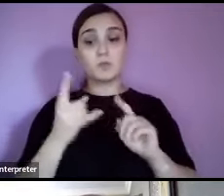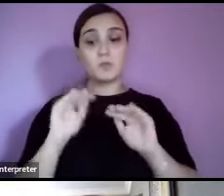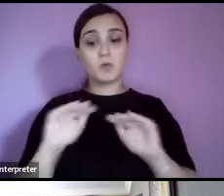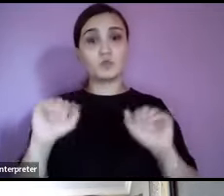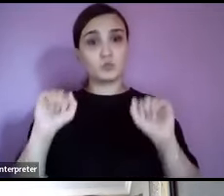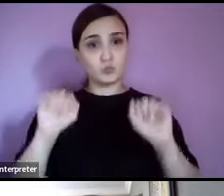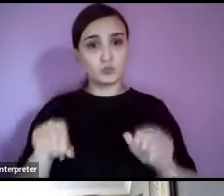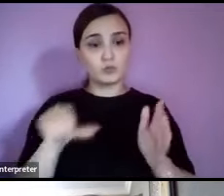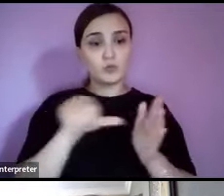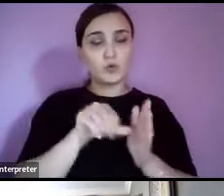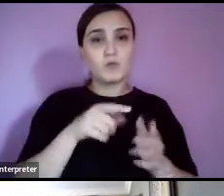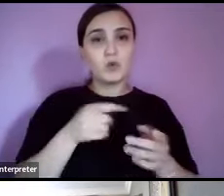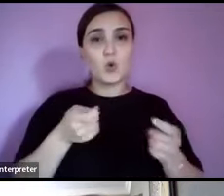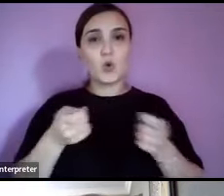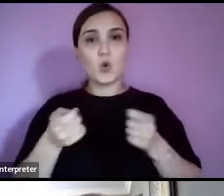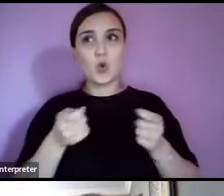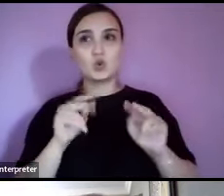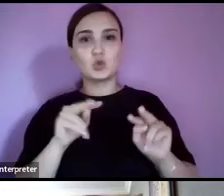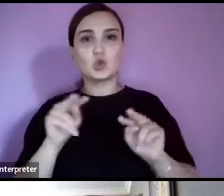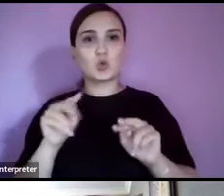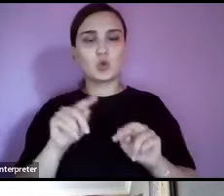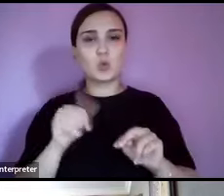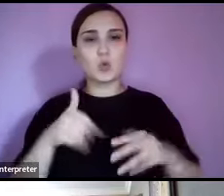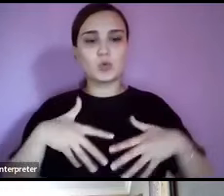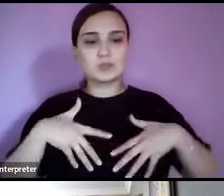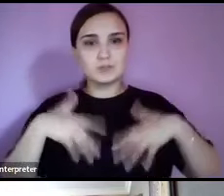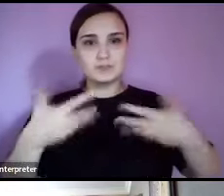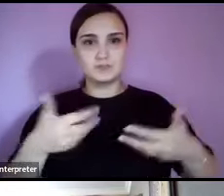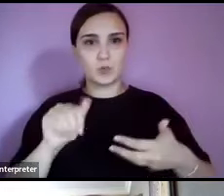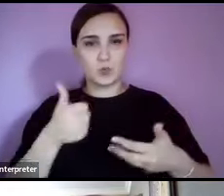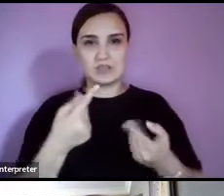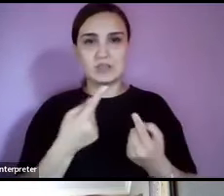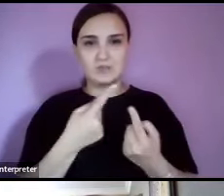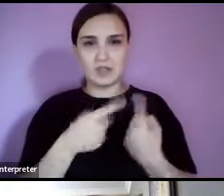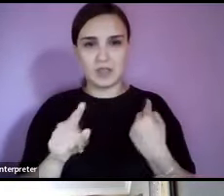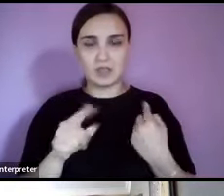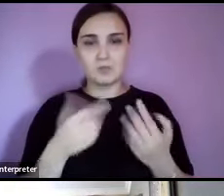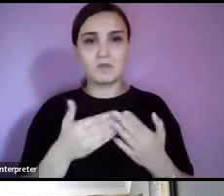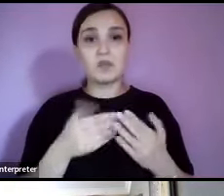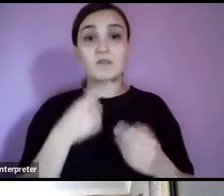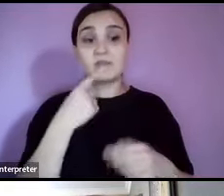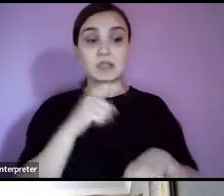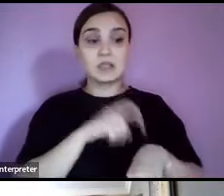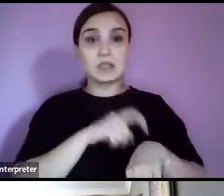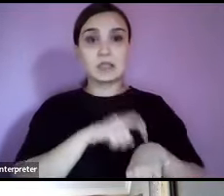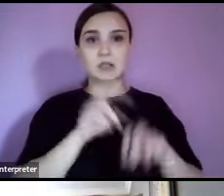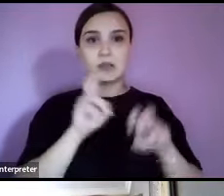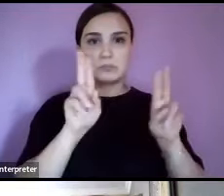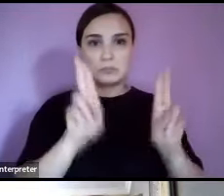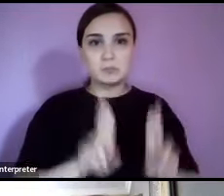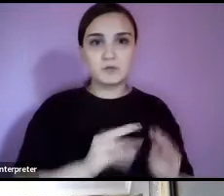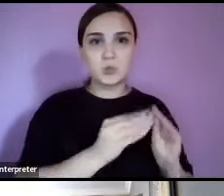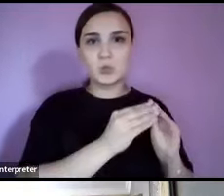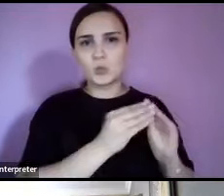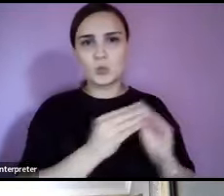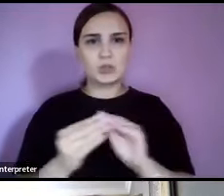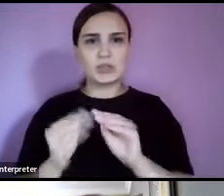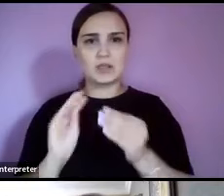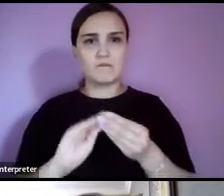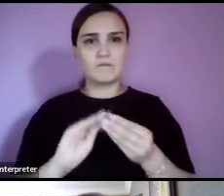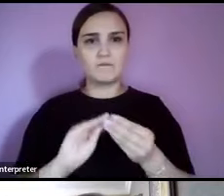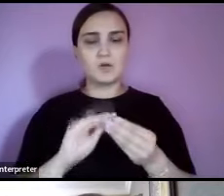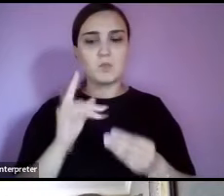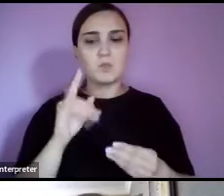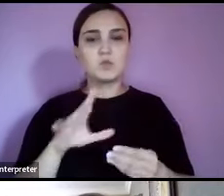ეს კონტროლის განცდა სხვა გზებით გამოიმუშაონ და სწორედ აი რუტინა რო ახსენეთ, მაგალითად ის, რომ ბავშვს ჰქონდეს